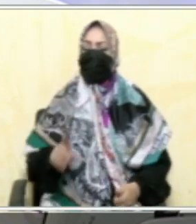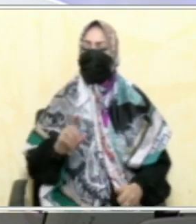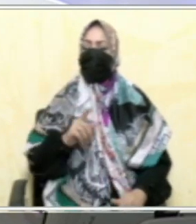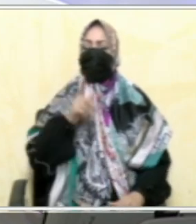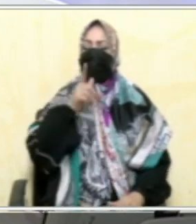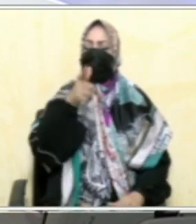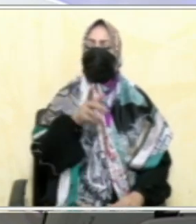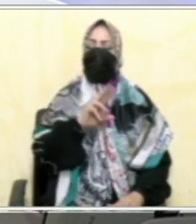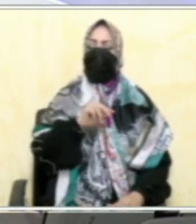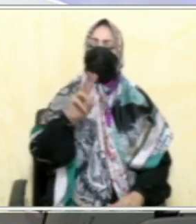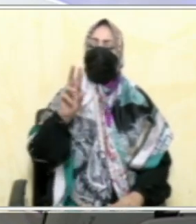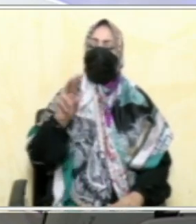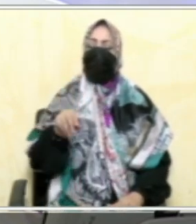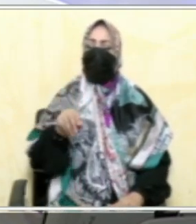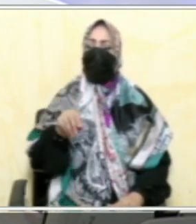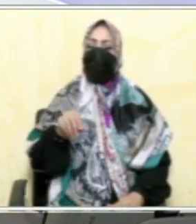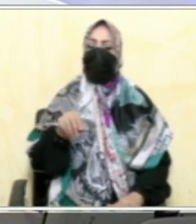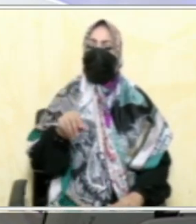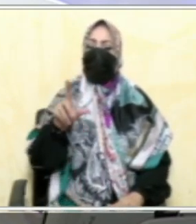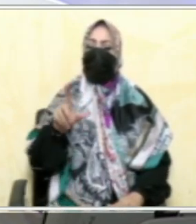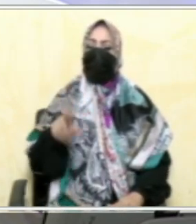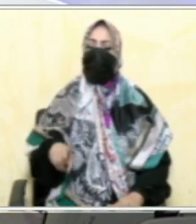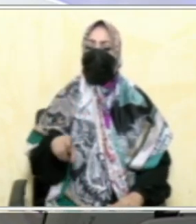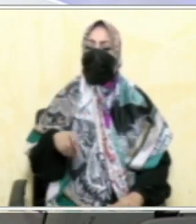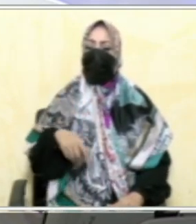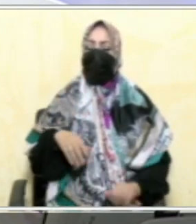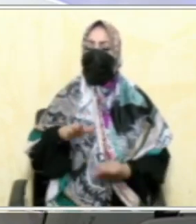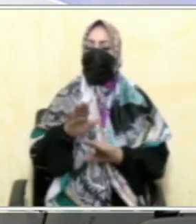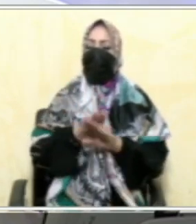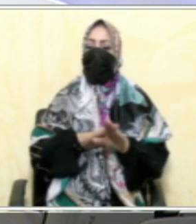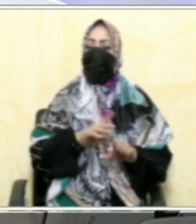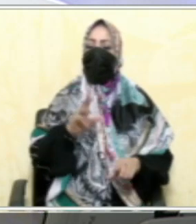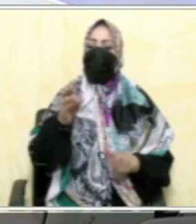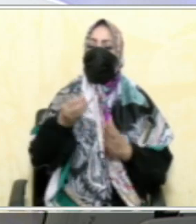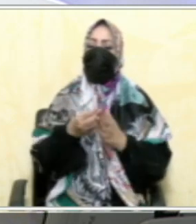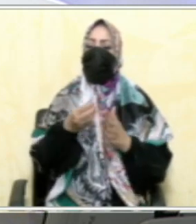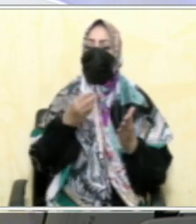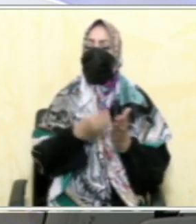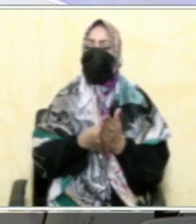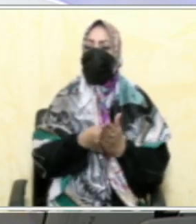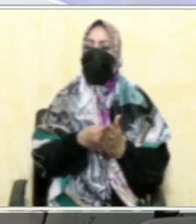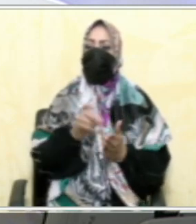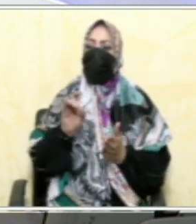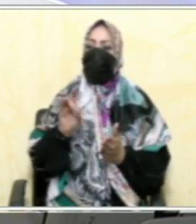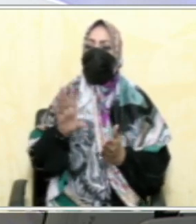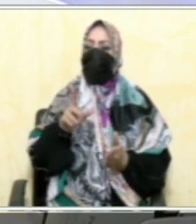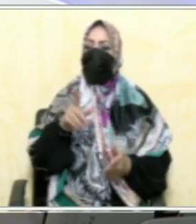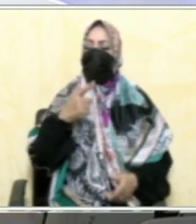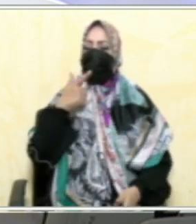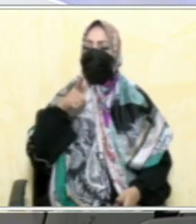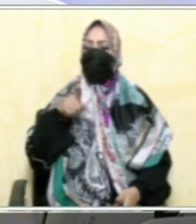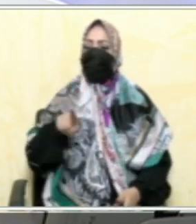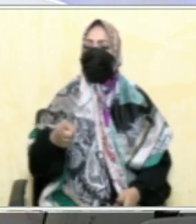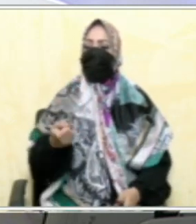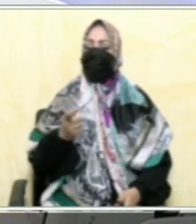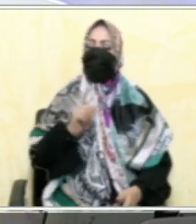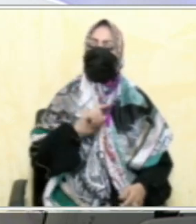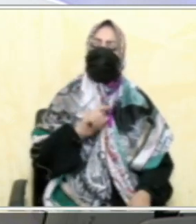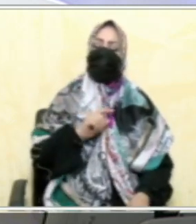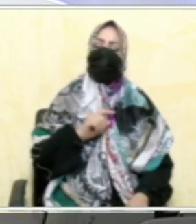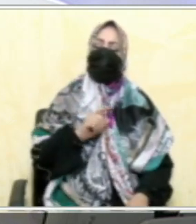متهماً، وبالتالي يزاح عن منصب القضاء. لماذا؟ لأن المحاباة خلاف